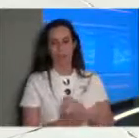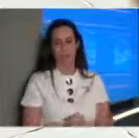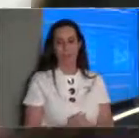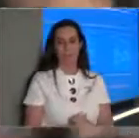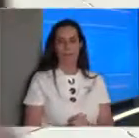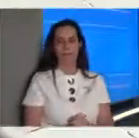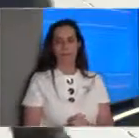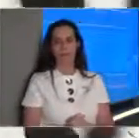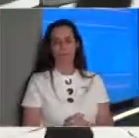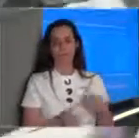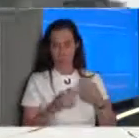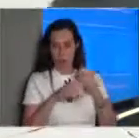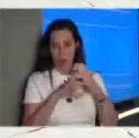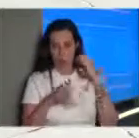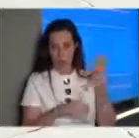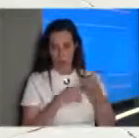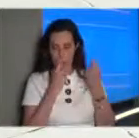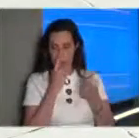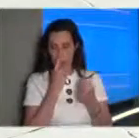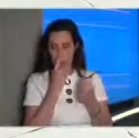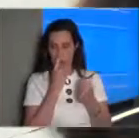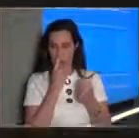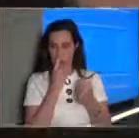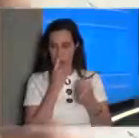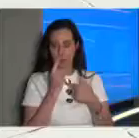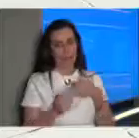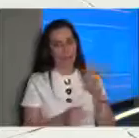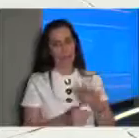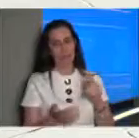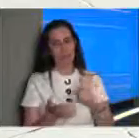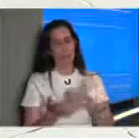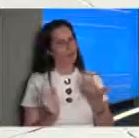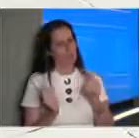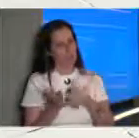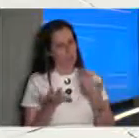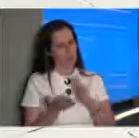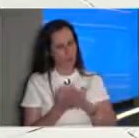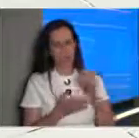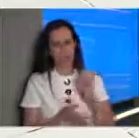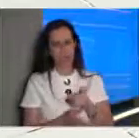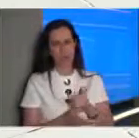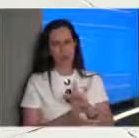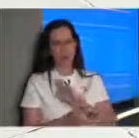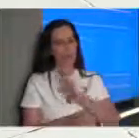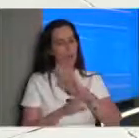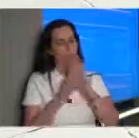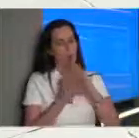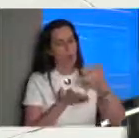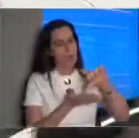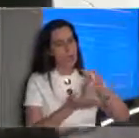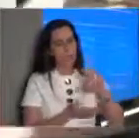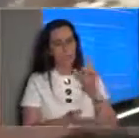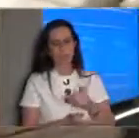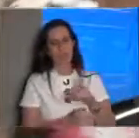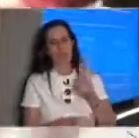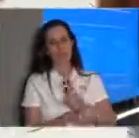נגד? לגבי תחבורה ציבורית בשבת, אני נגד מסיבה אחת פשוטה. צריך בכל עיר במדינת